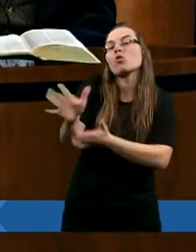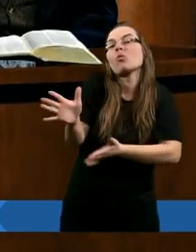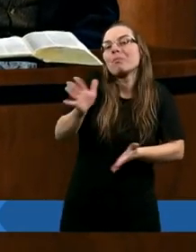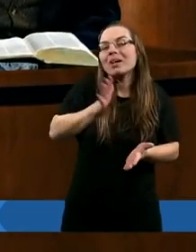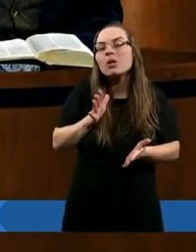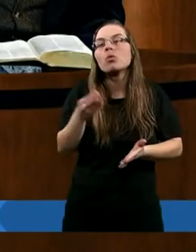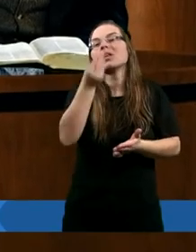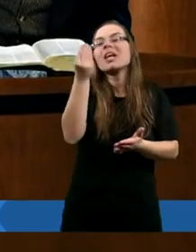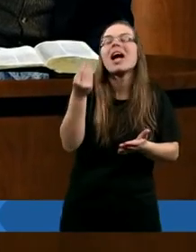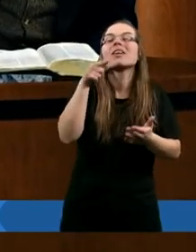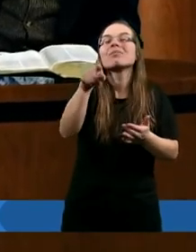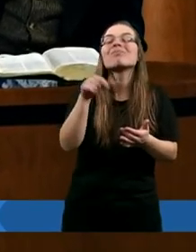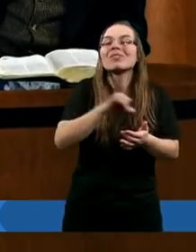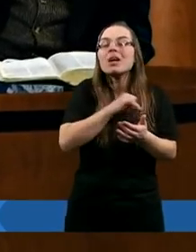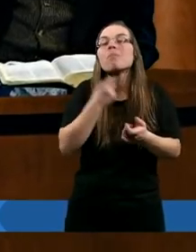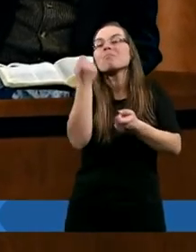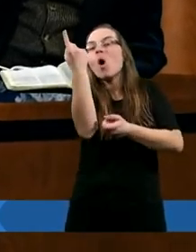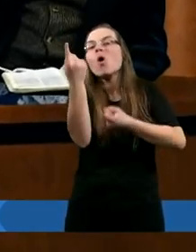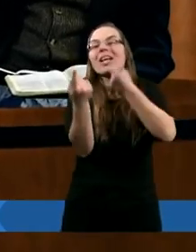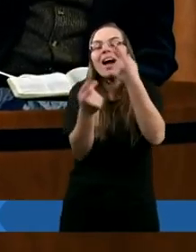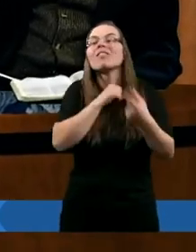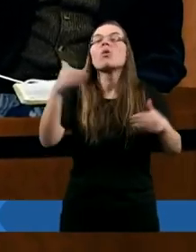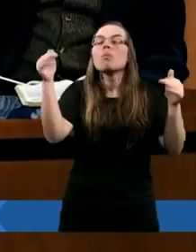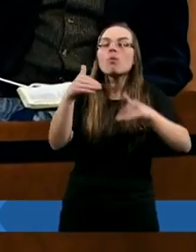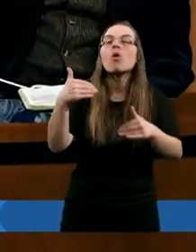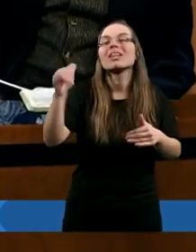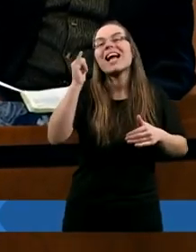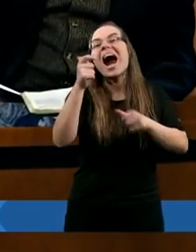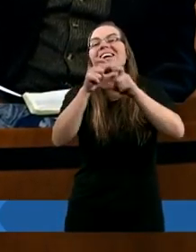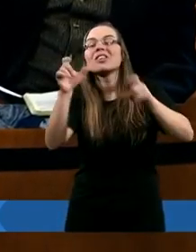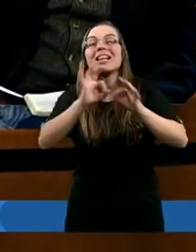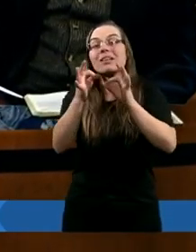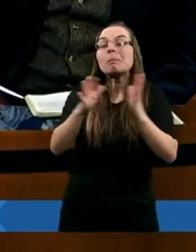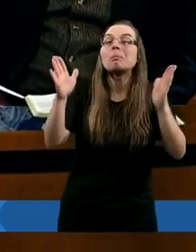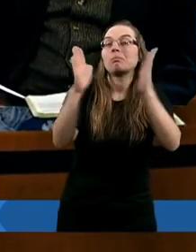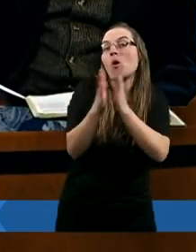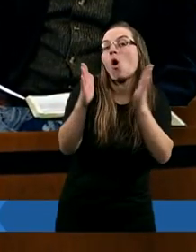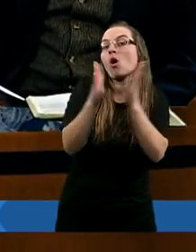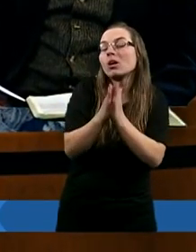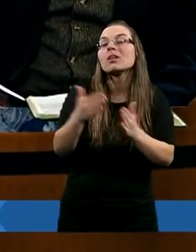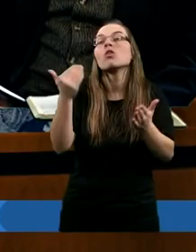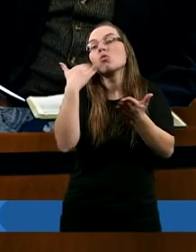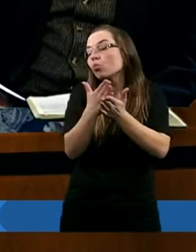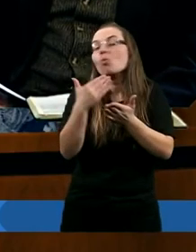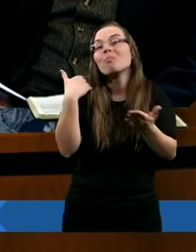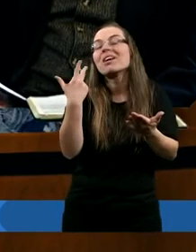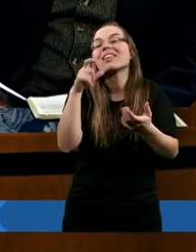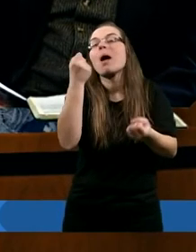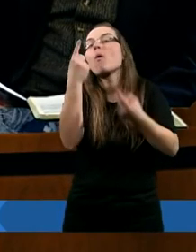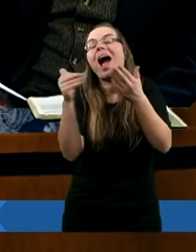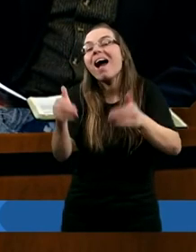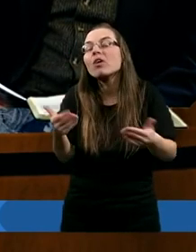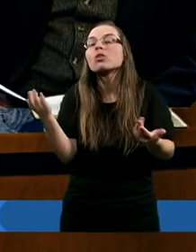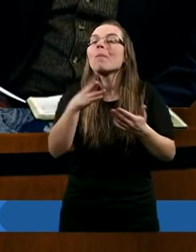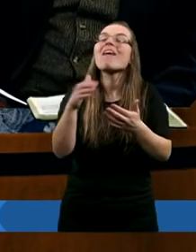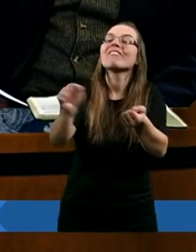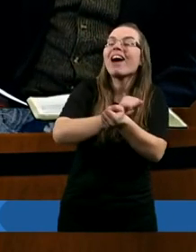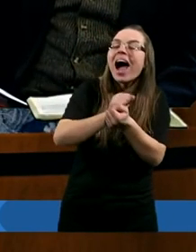te grzechy się pojawiały. Może za jakiś czas, gdyby się modlił, już by tego nie robił.